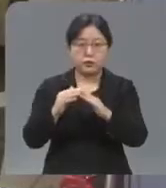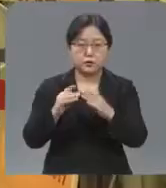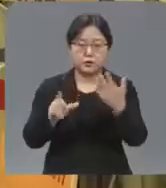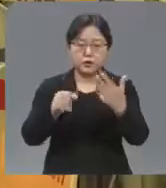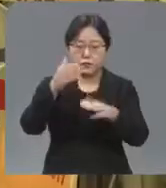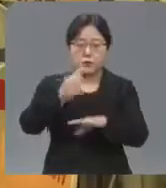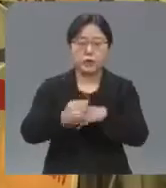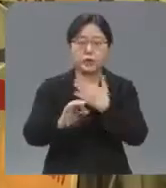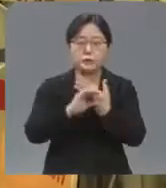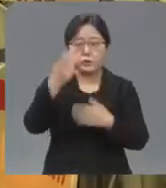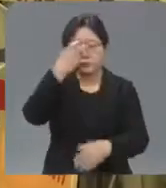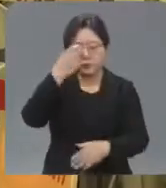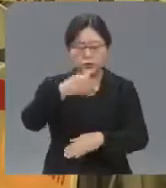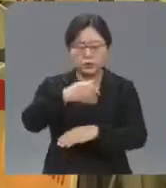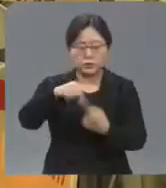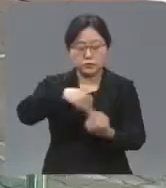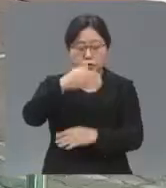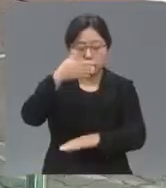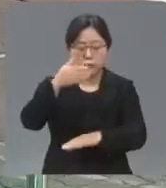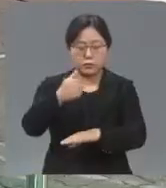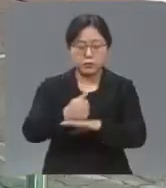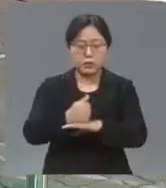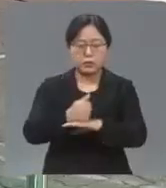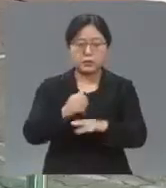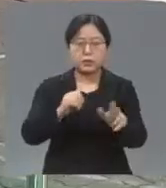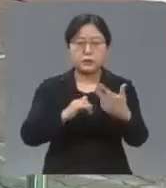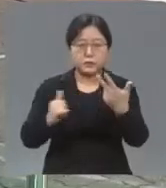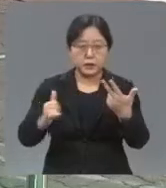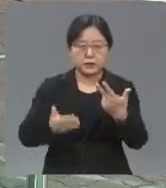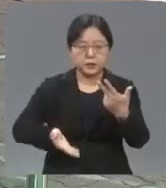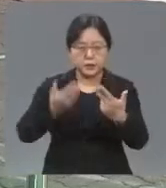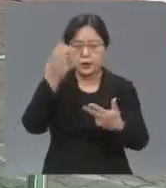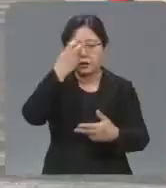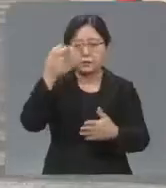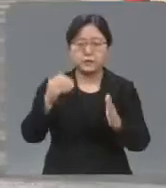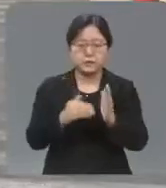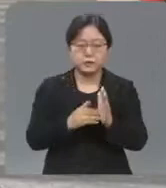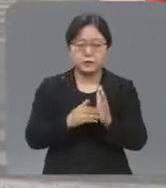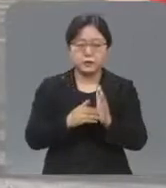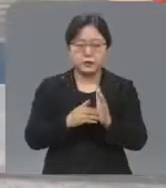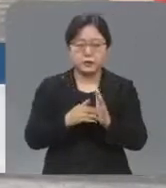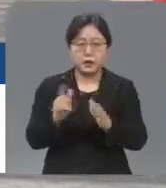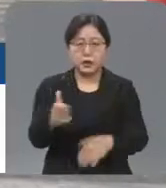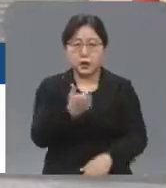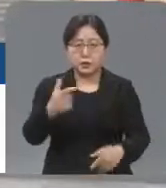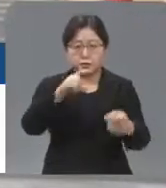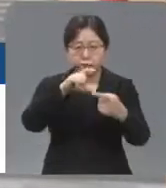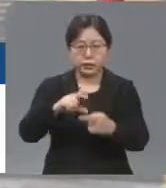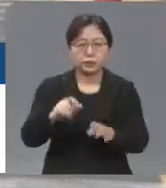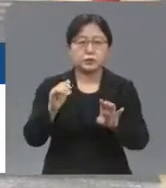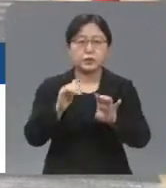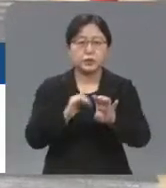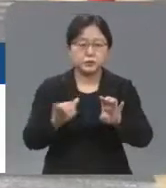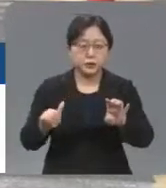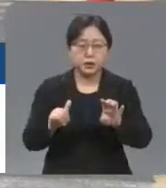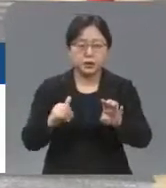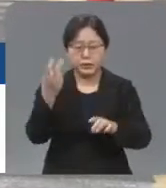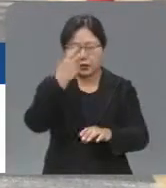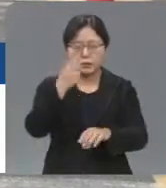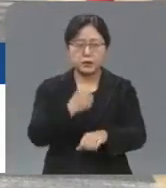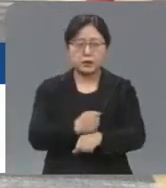말 시범 운영을 시작한 이후 700명 넘게 검사를 받았습니다. 일평균 40명 정도가 검사를